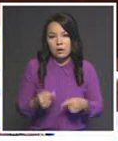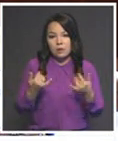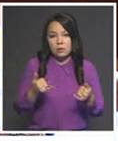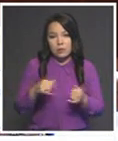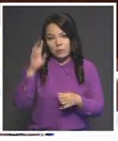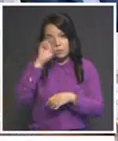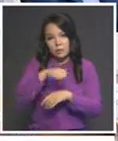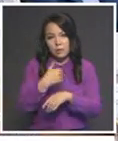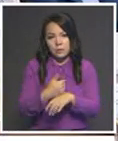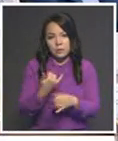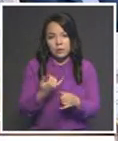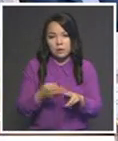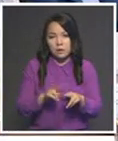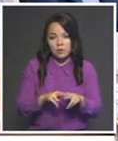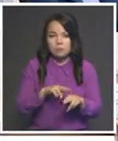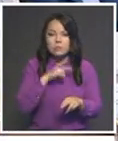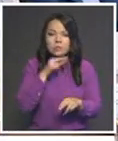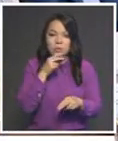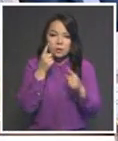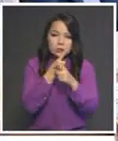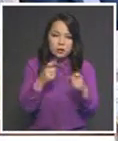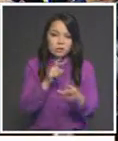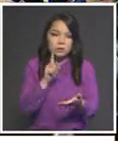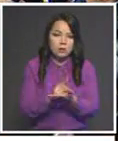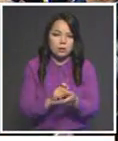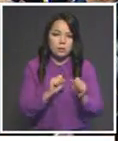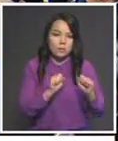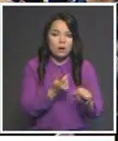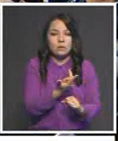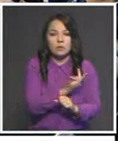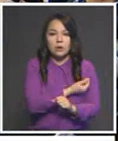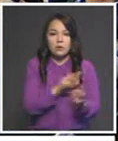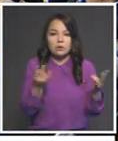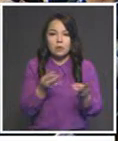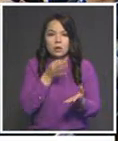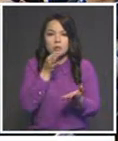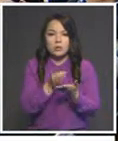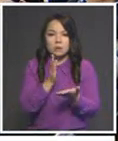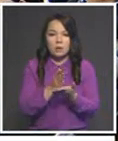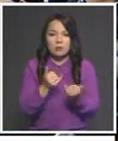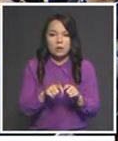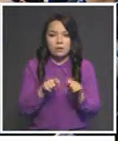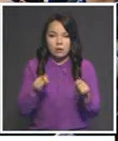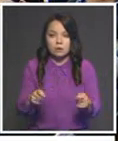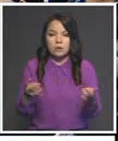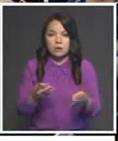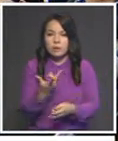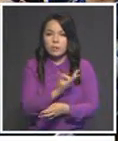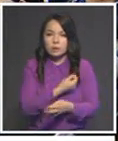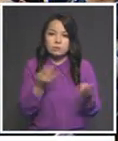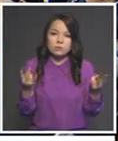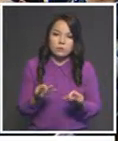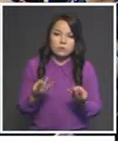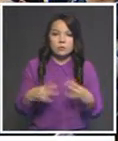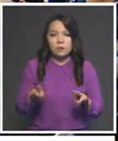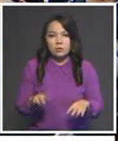басшысы бұл саланың кем-кетігі аз емес екенін ескертті. Вакцина мәселесіне көп көңіл бөлініп жатыр. Вакцина егу керек па, екпеу